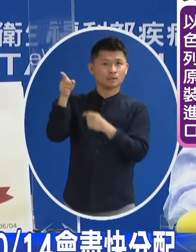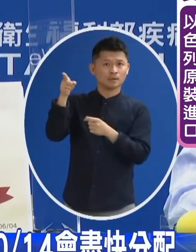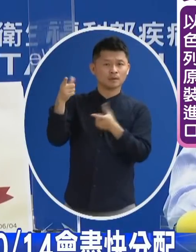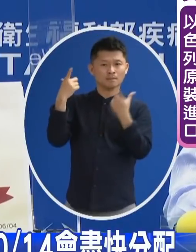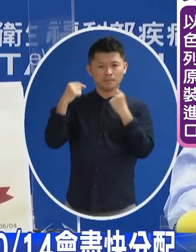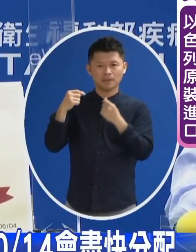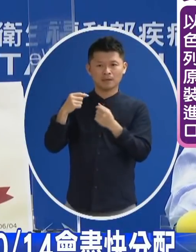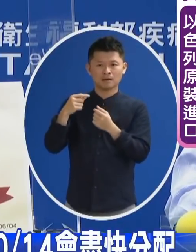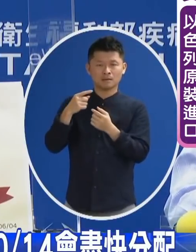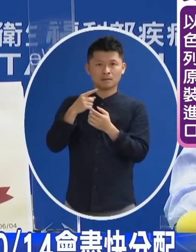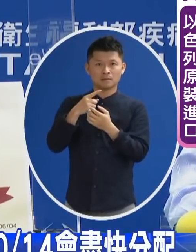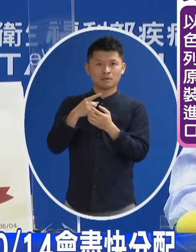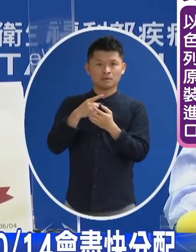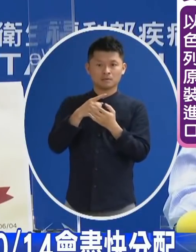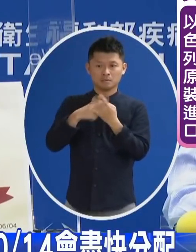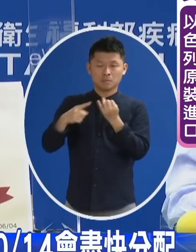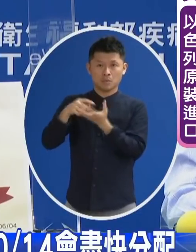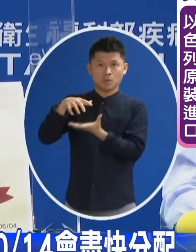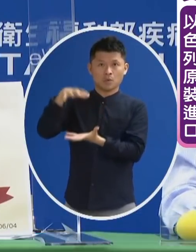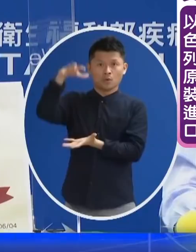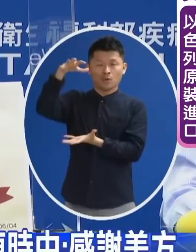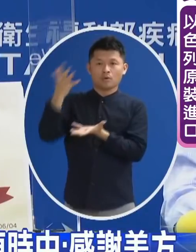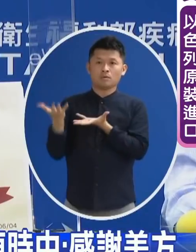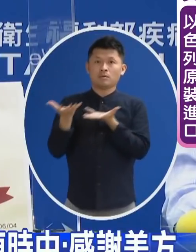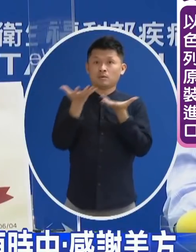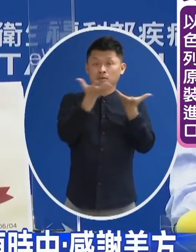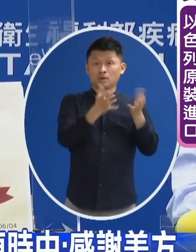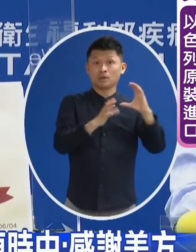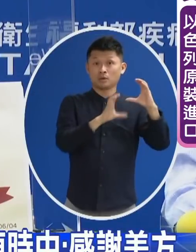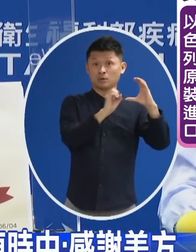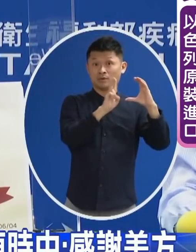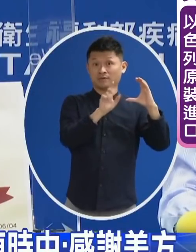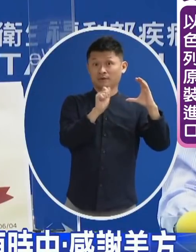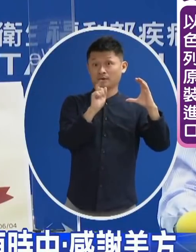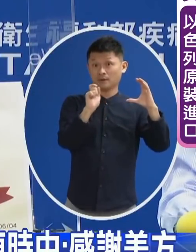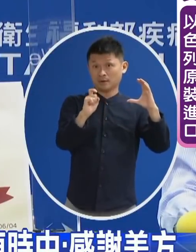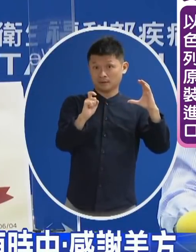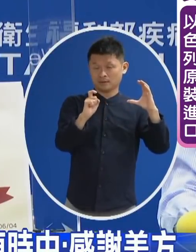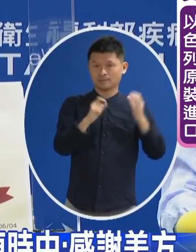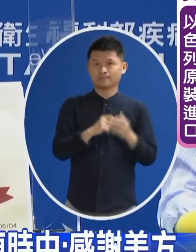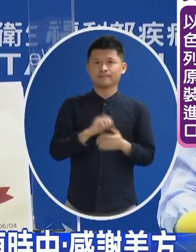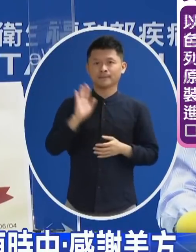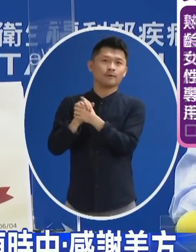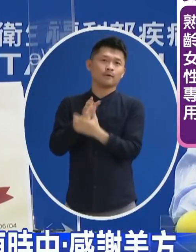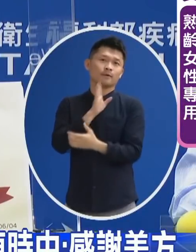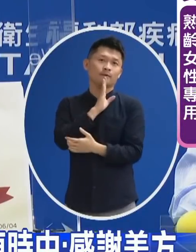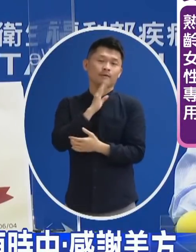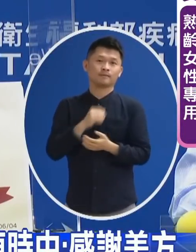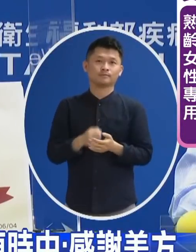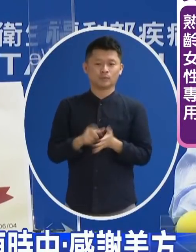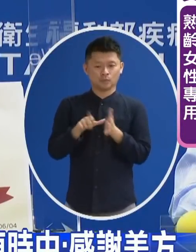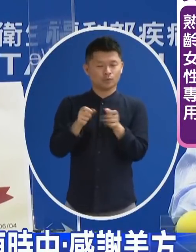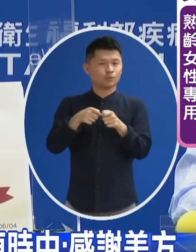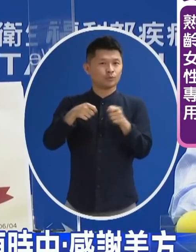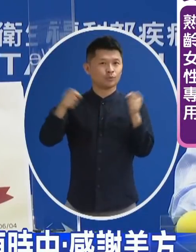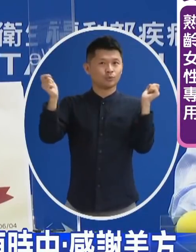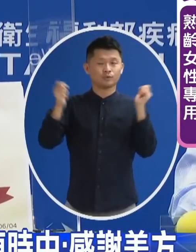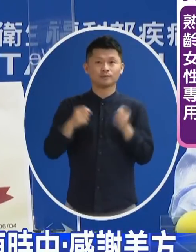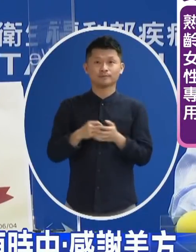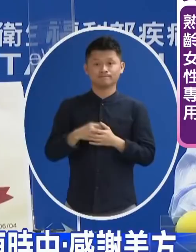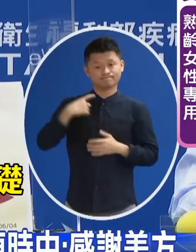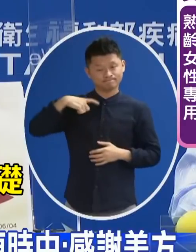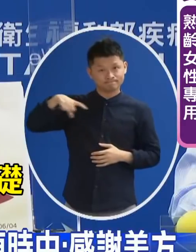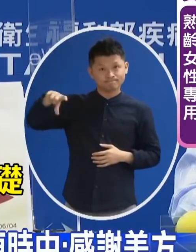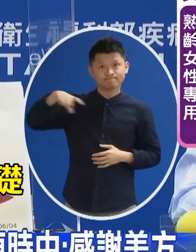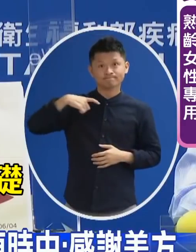较大的量给 COVAX， 好，那也基于这两国的这样的一个情谊，长久双方